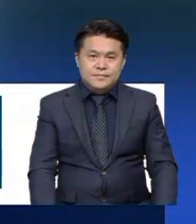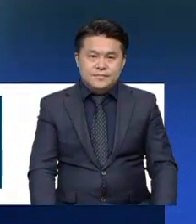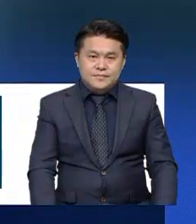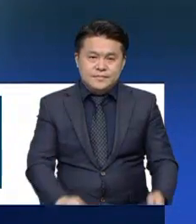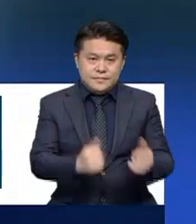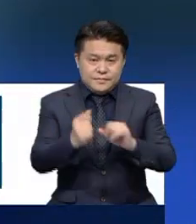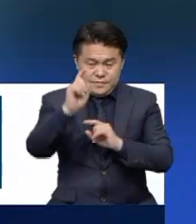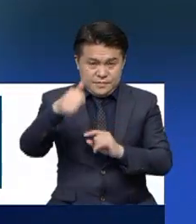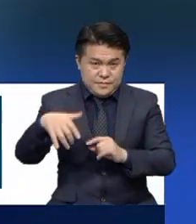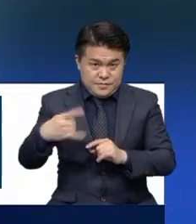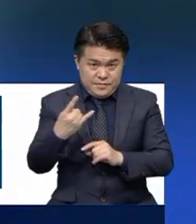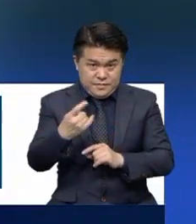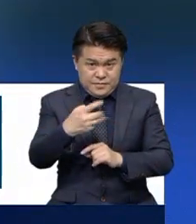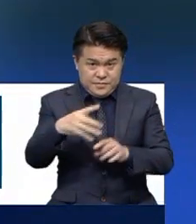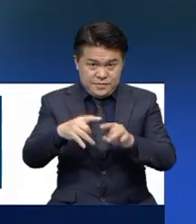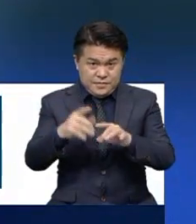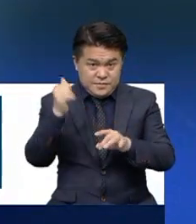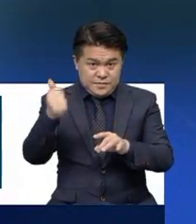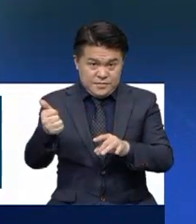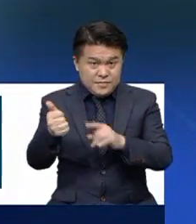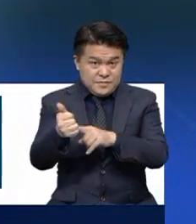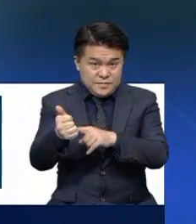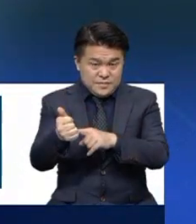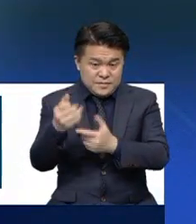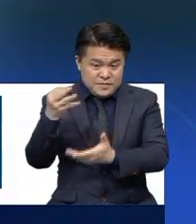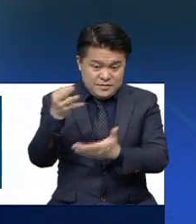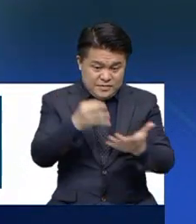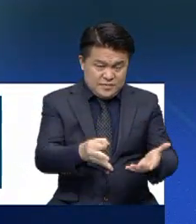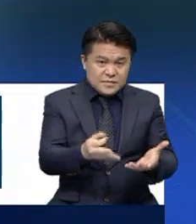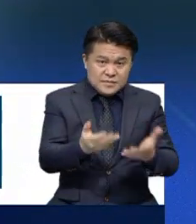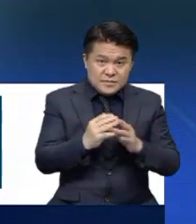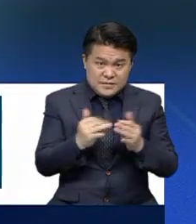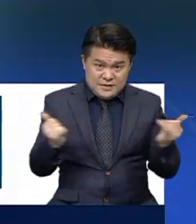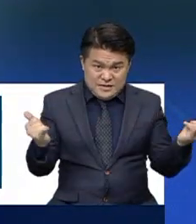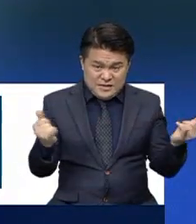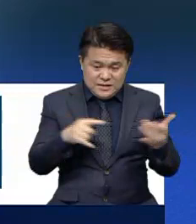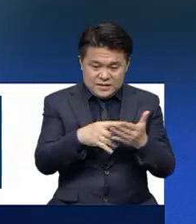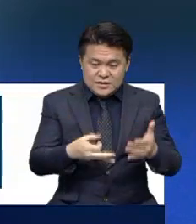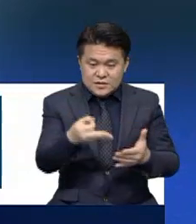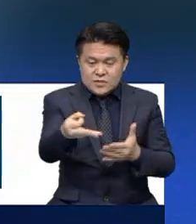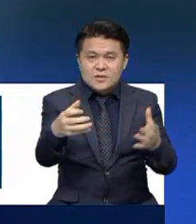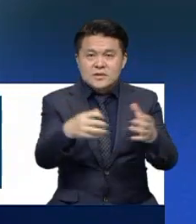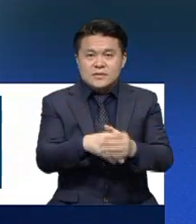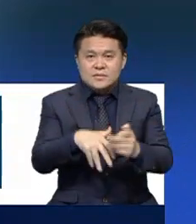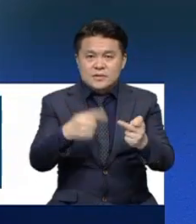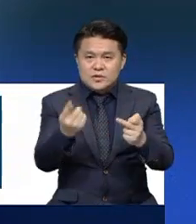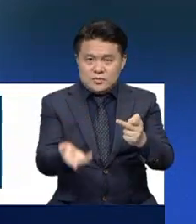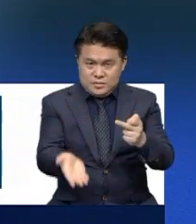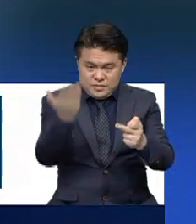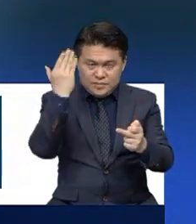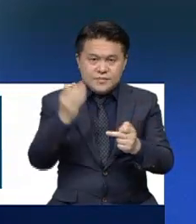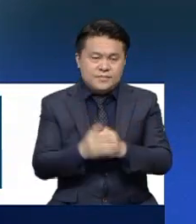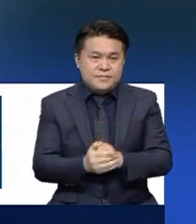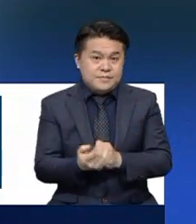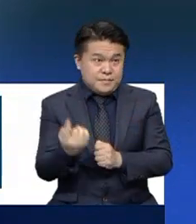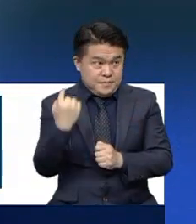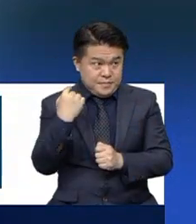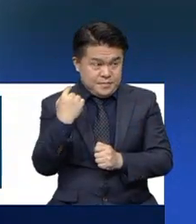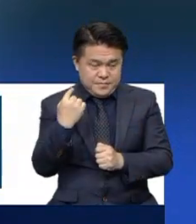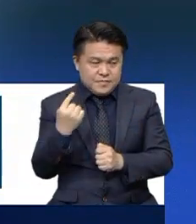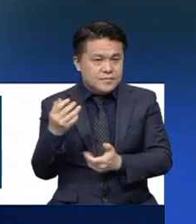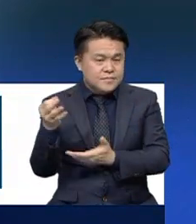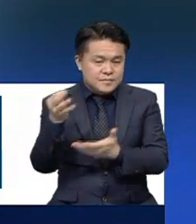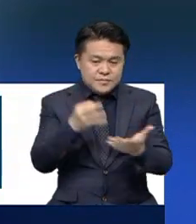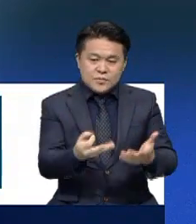고 이건희 삼성전자 회장의 상속인들이 내야 할 상속세가 12조 원을 넘을 것으로 보입니다. 어제 이 회장의 주식 상속세액이